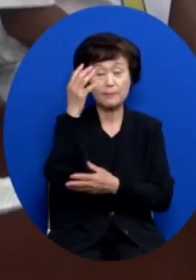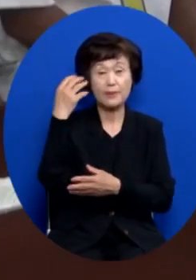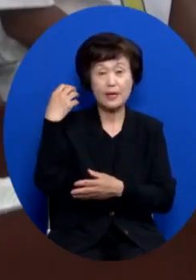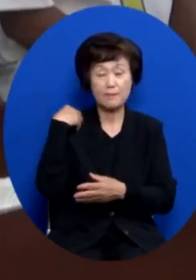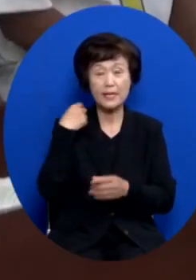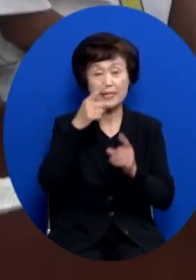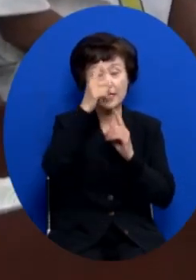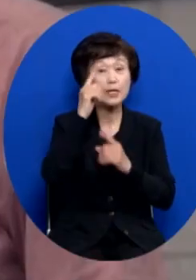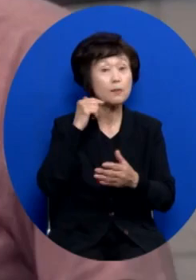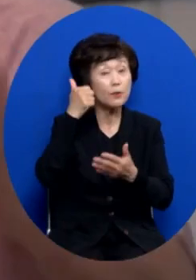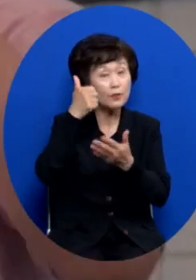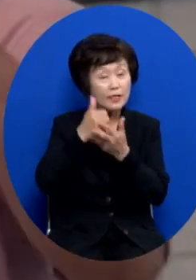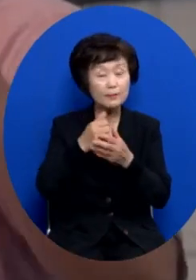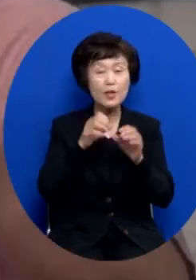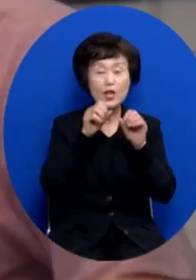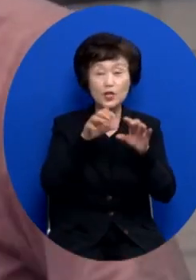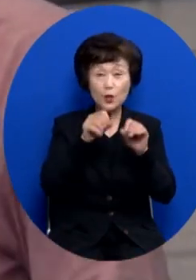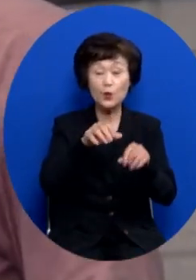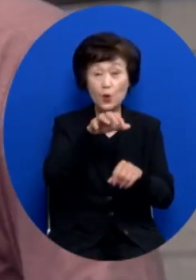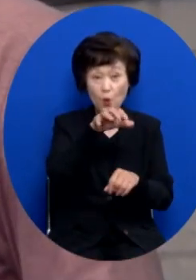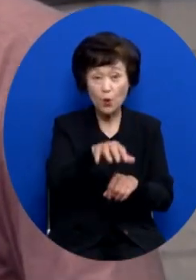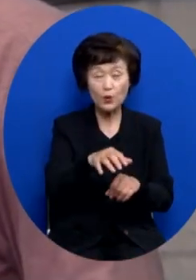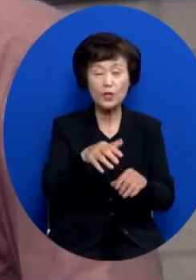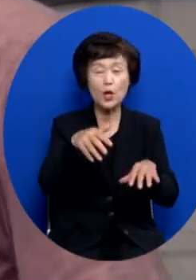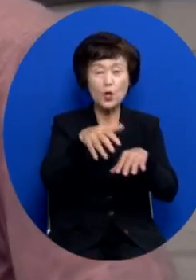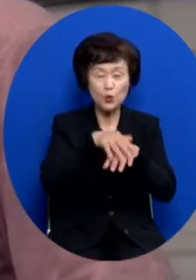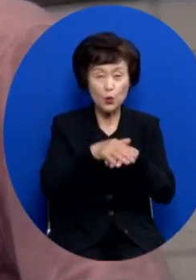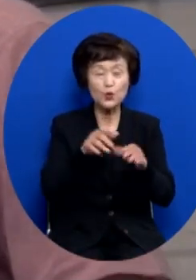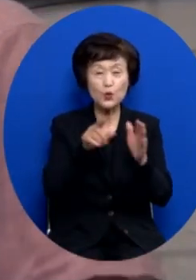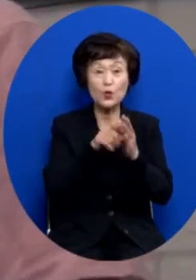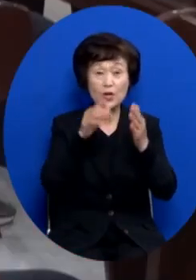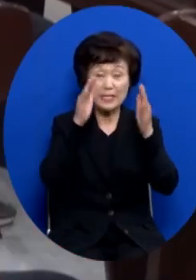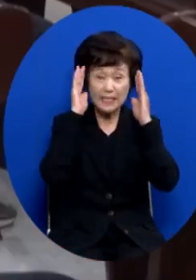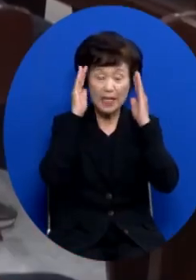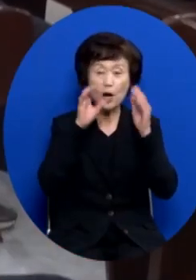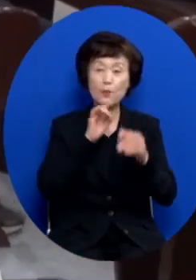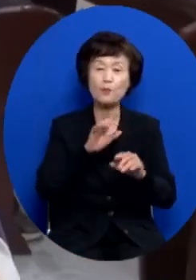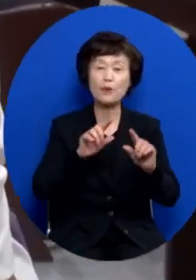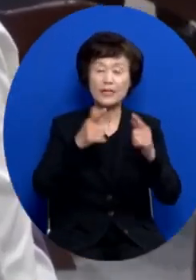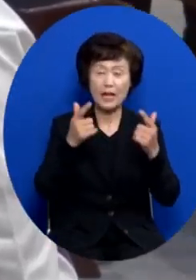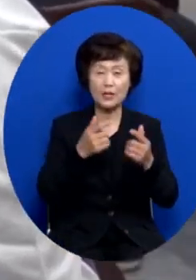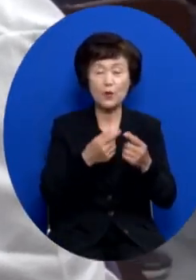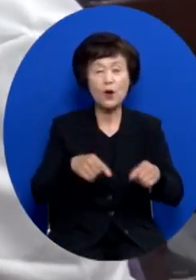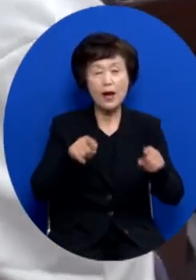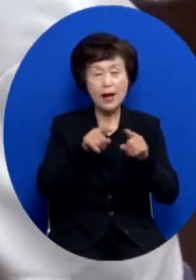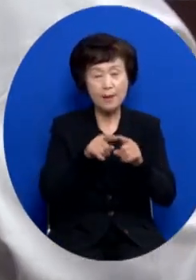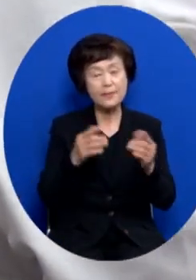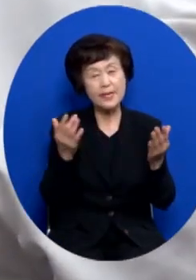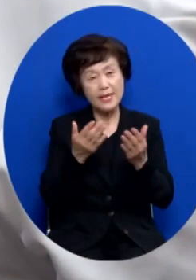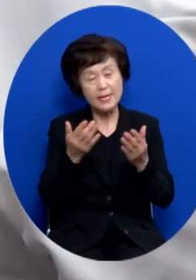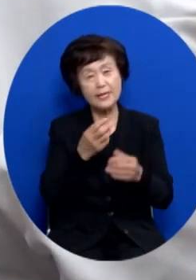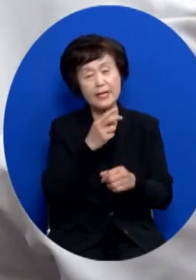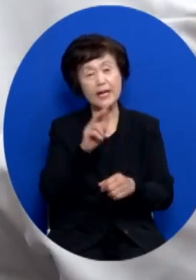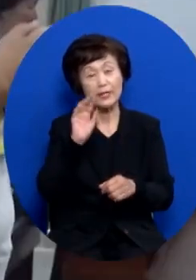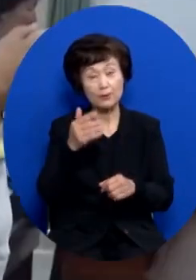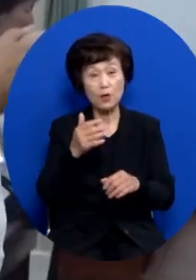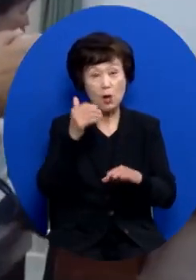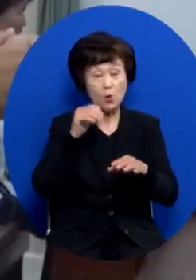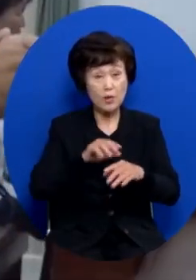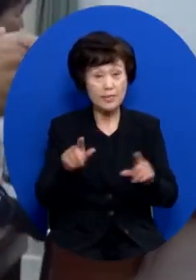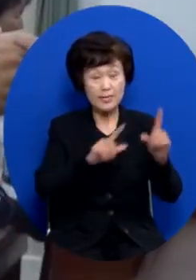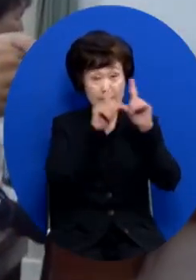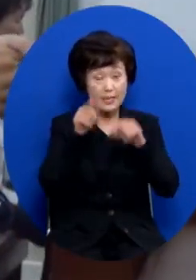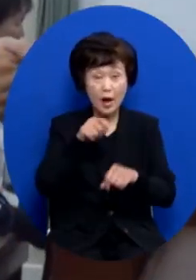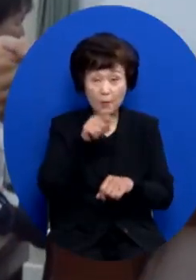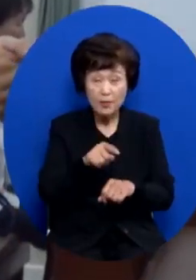이어키 목사는 선교사회가 조직 신학을 넘어서 동반자적인 방향으로 가야 한다며 우리의 삶은 결국엔 신학만이 남아야